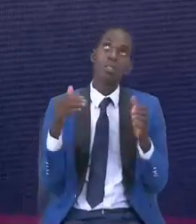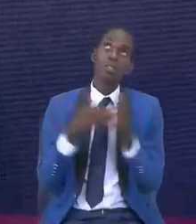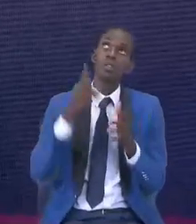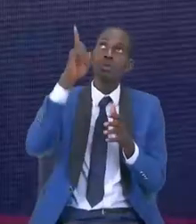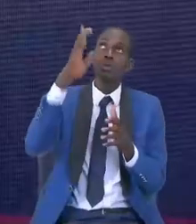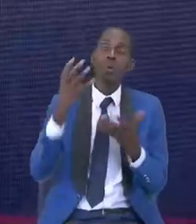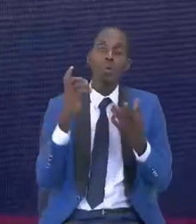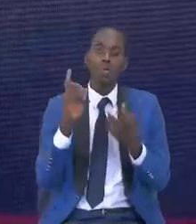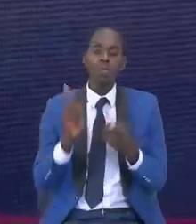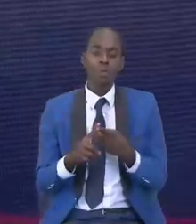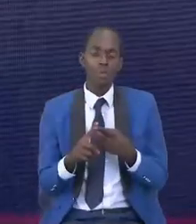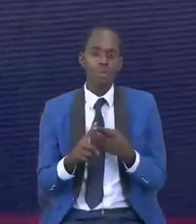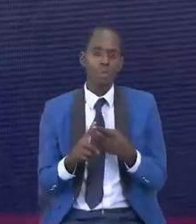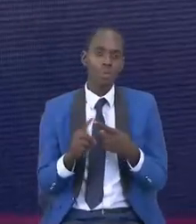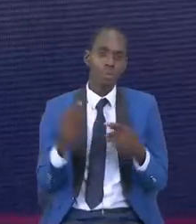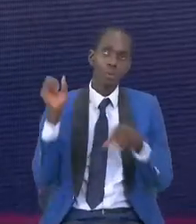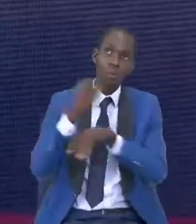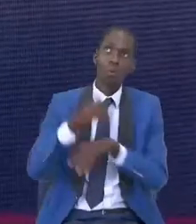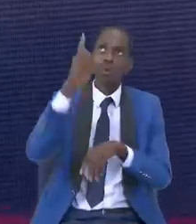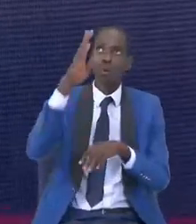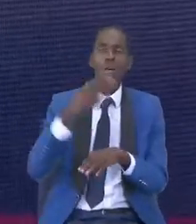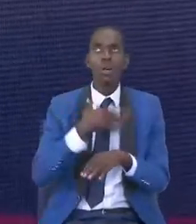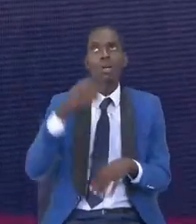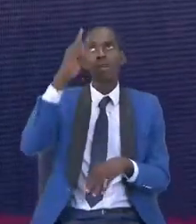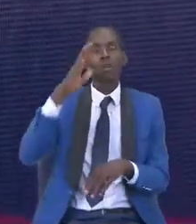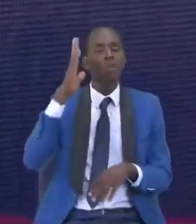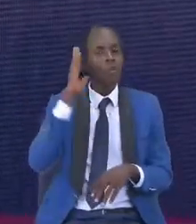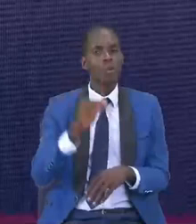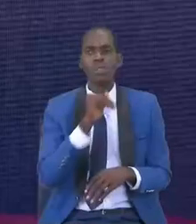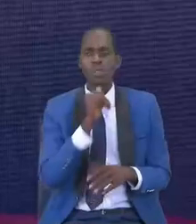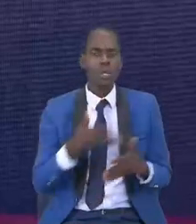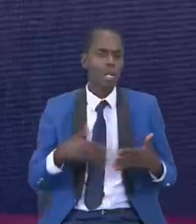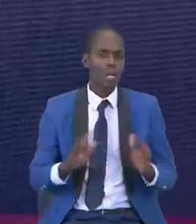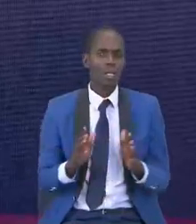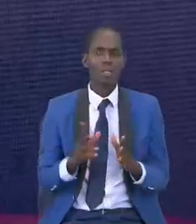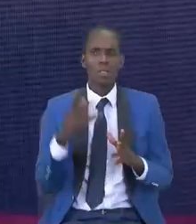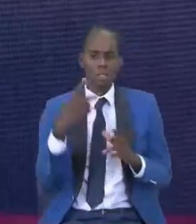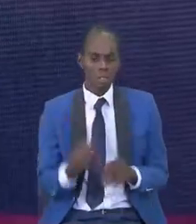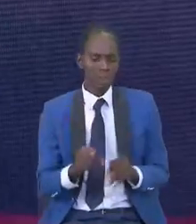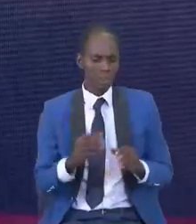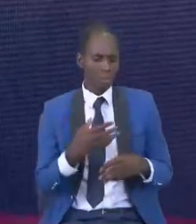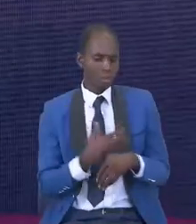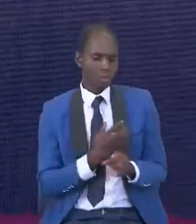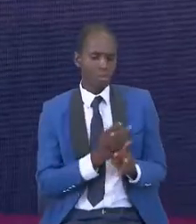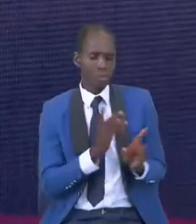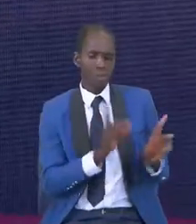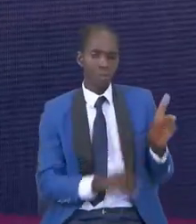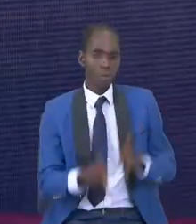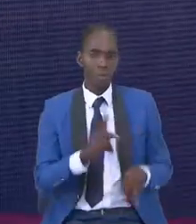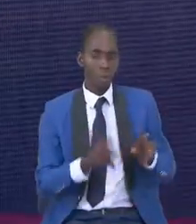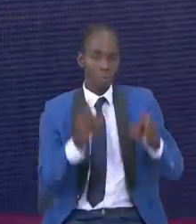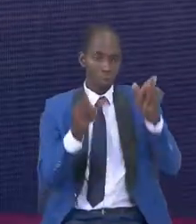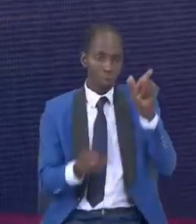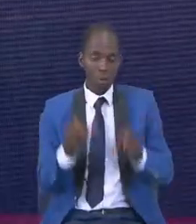leur navire, et Dieu ne va pas permettre cela. La créature ne peut pas vaincre le Créateur. Si la